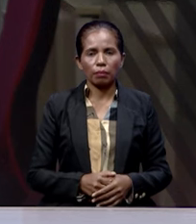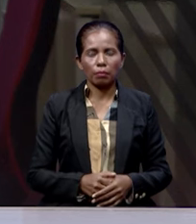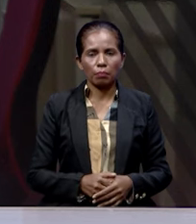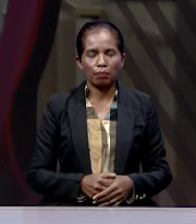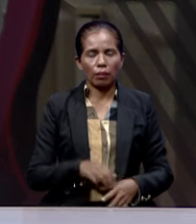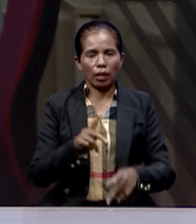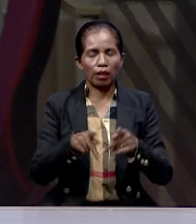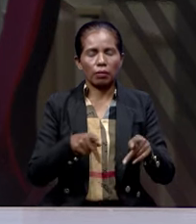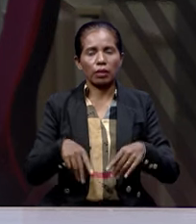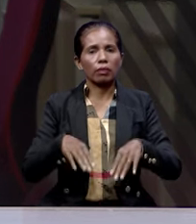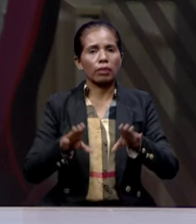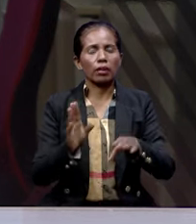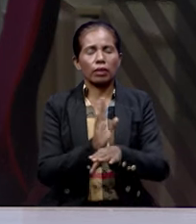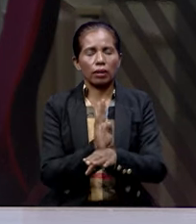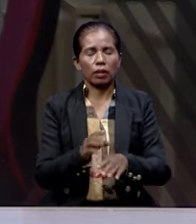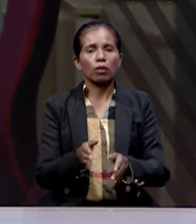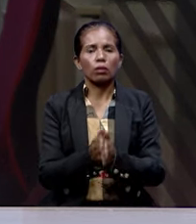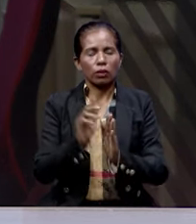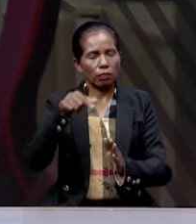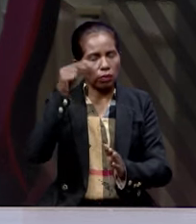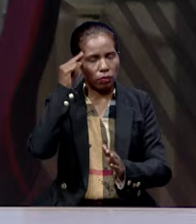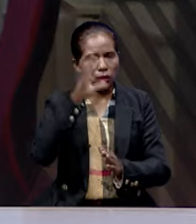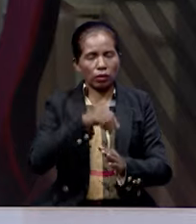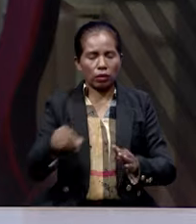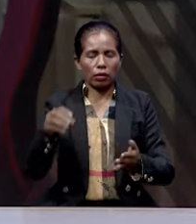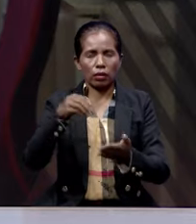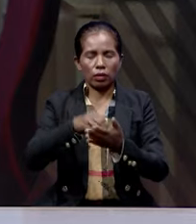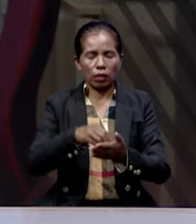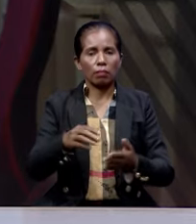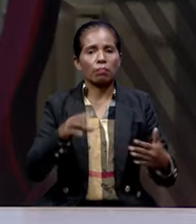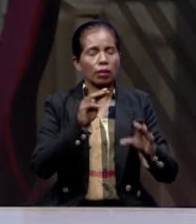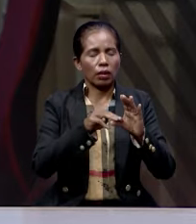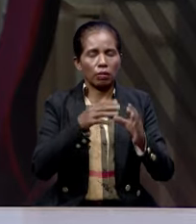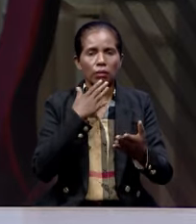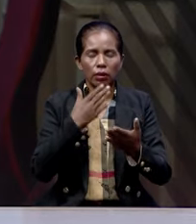Vendedor si rehusu governo cria mercado específico ho di fang animal.